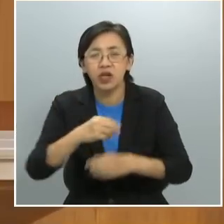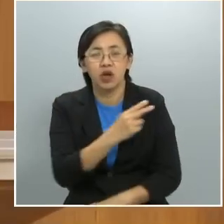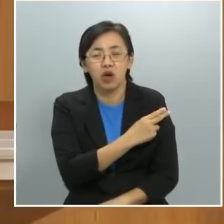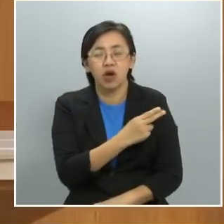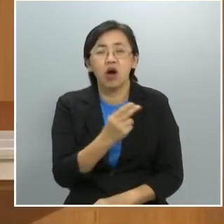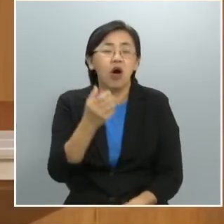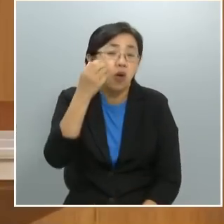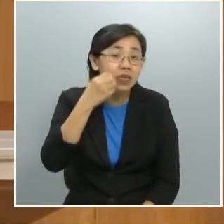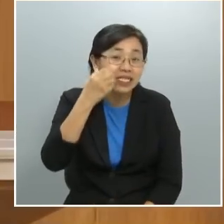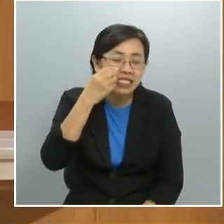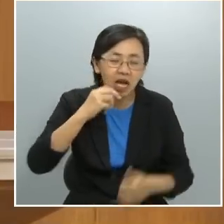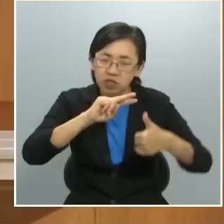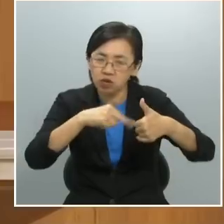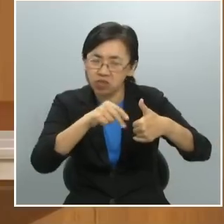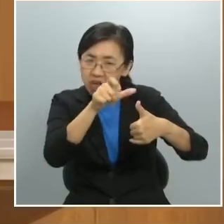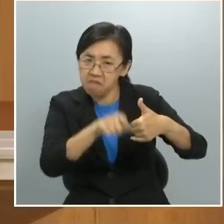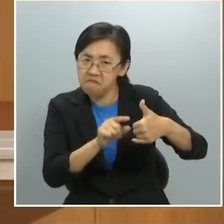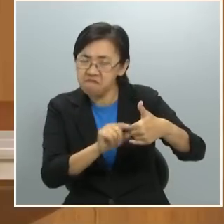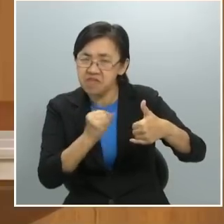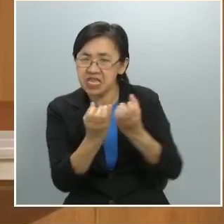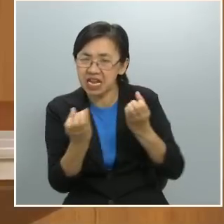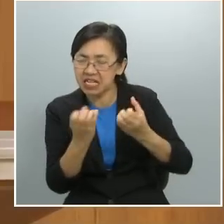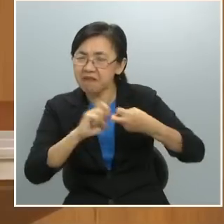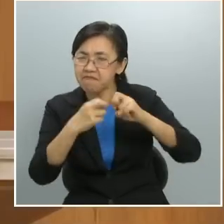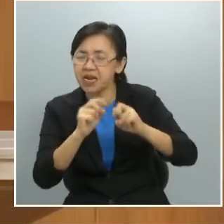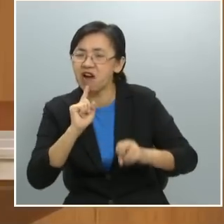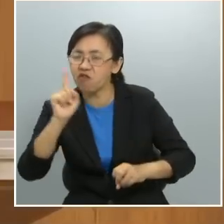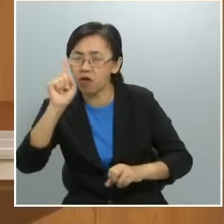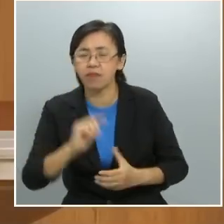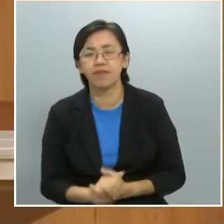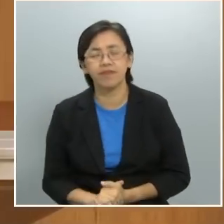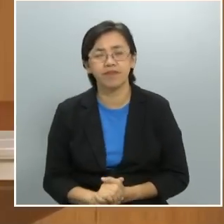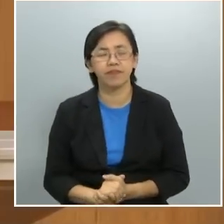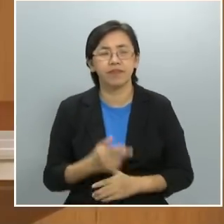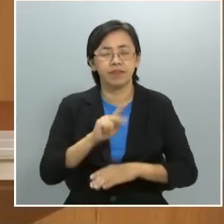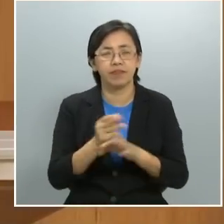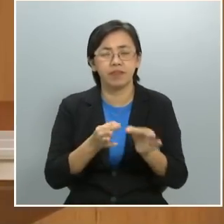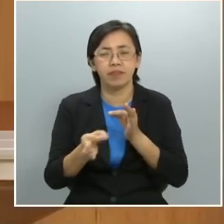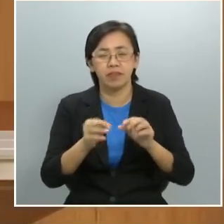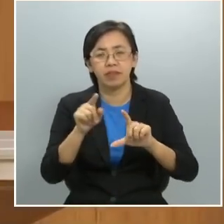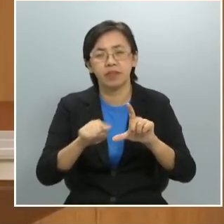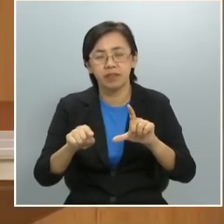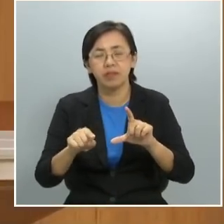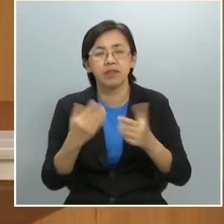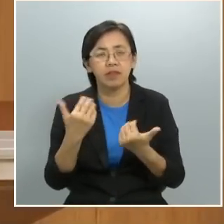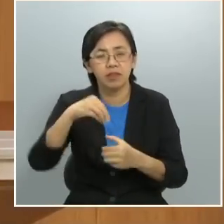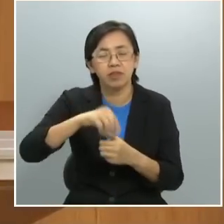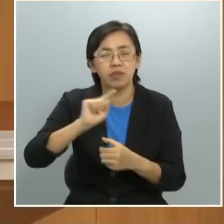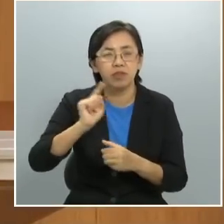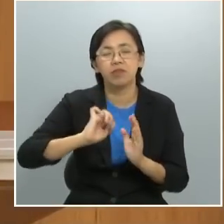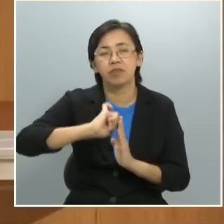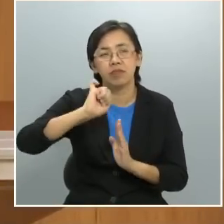หรือคุณปฏิพัฒน์คุณพิธาลิ้มเจริญรัตน์ประธานที่ปรึกษาหัวหน้าพรรคก้าวไกลเมื่อวานนี้อยู่ที่แม่เหียที่เชียง